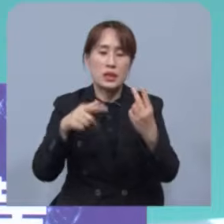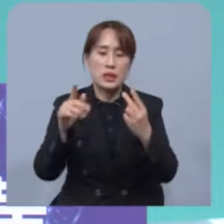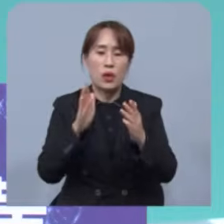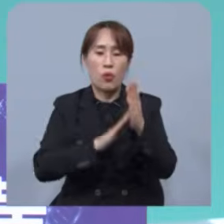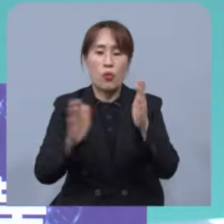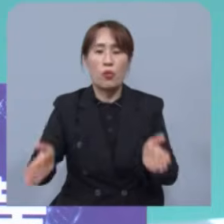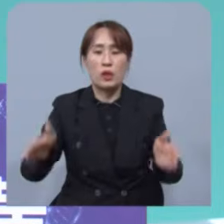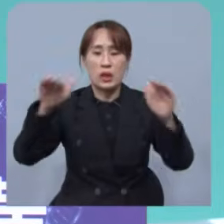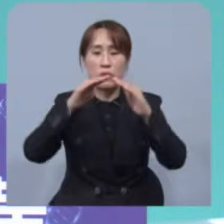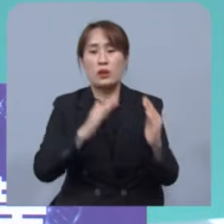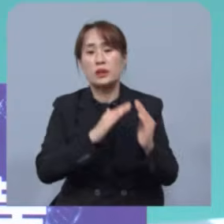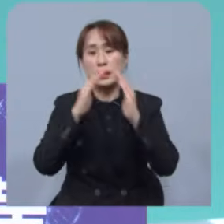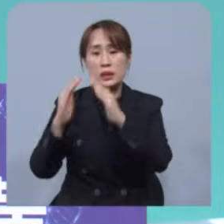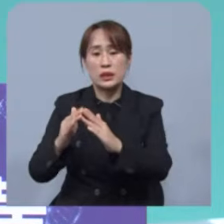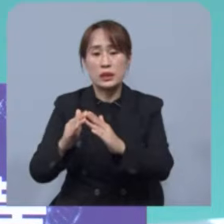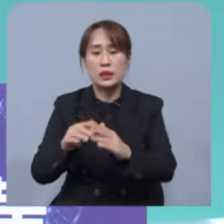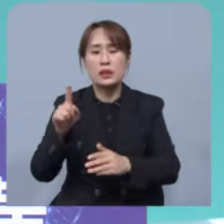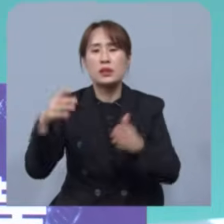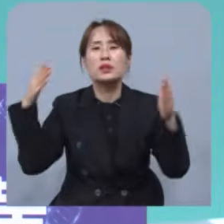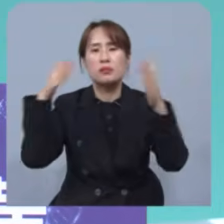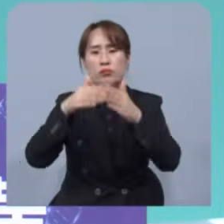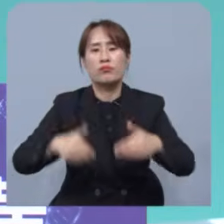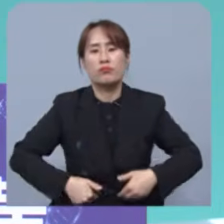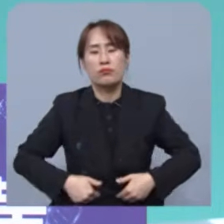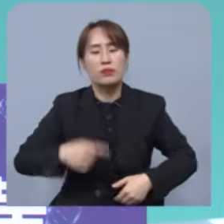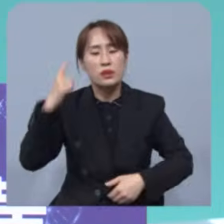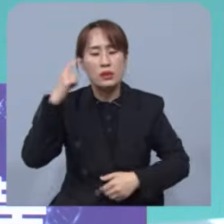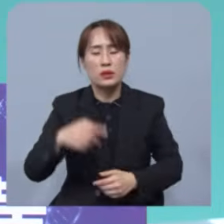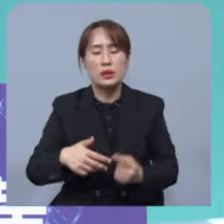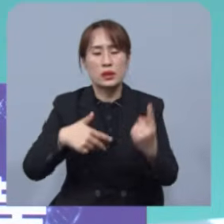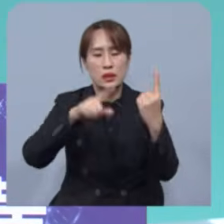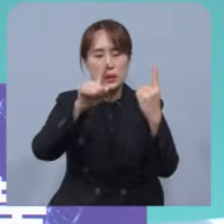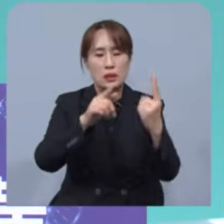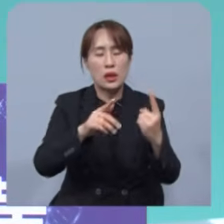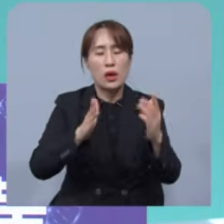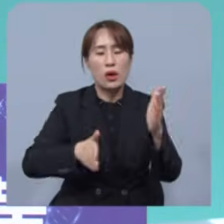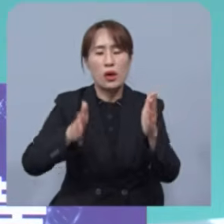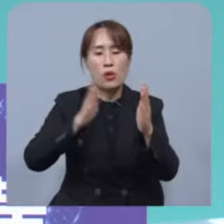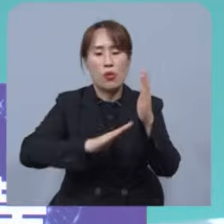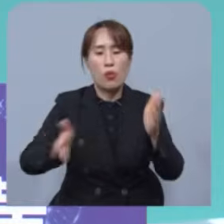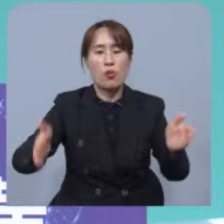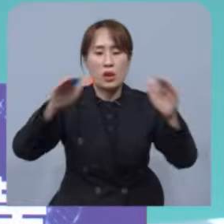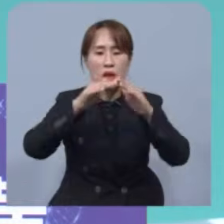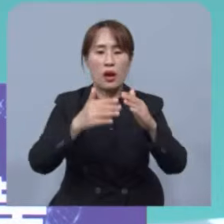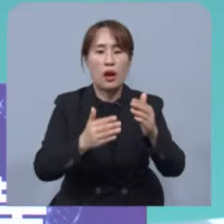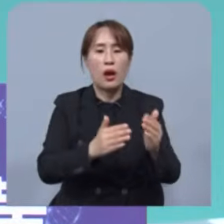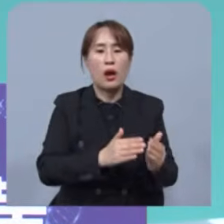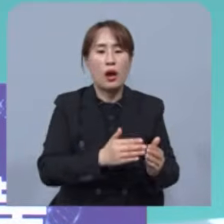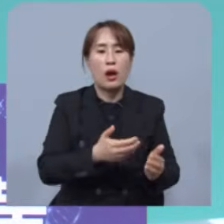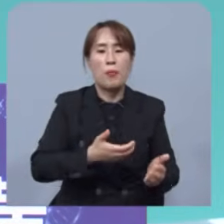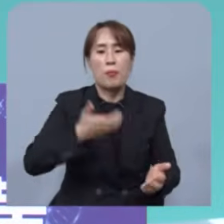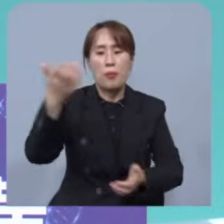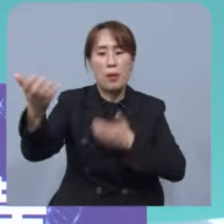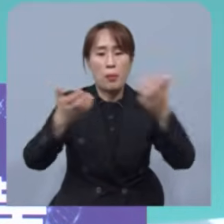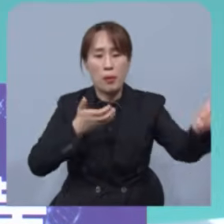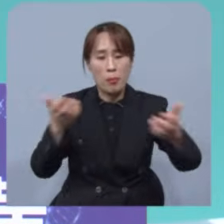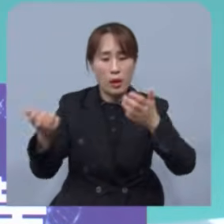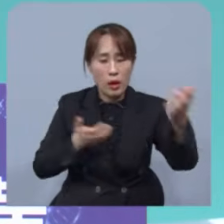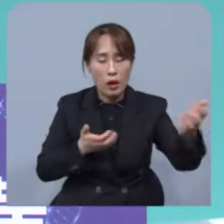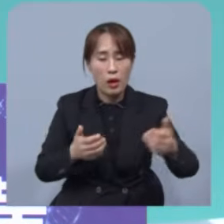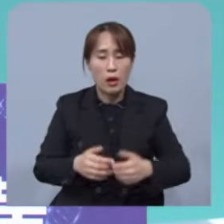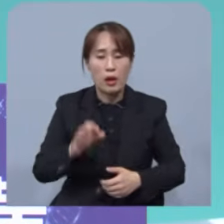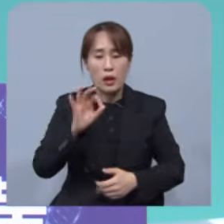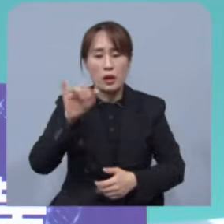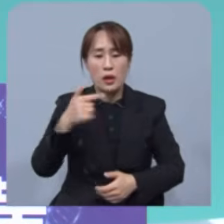이전은 집중을 좀 해야 되겠다. 1차 공공기관 이전도 전국에 많이 했는데 뭐 여기도 하나 주세요. 막